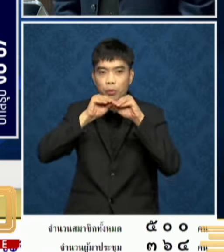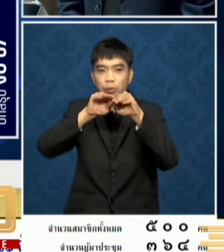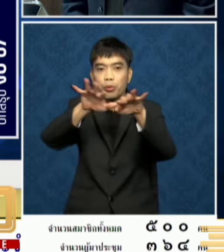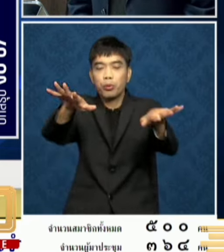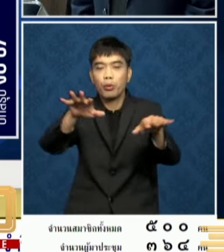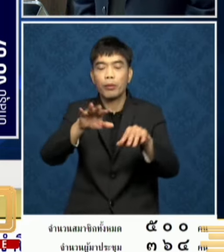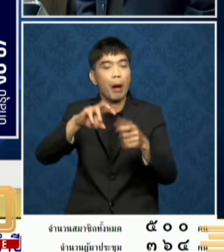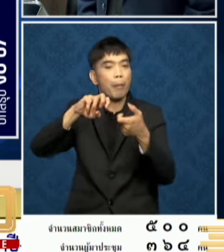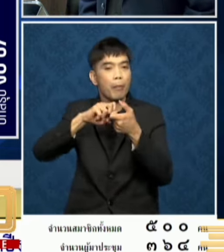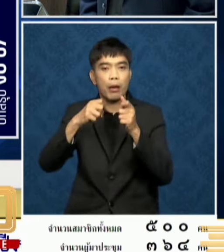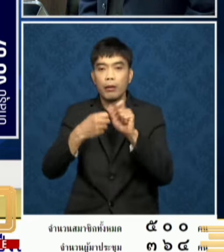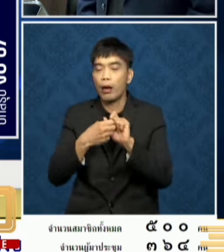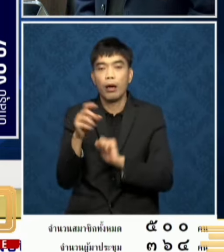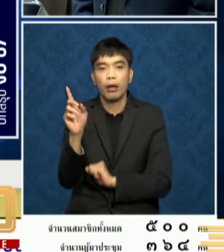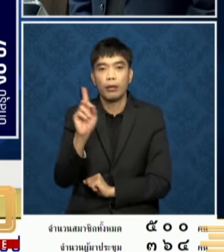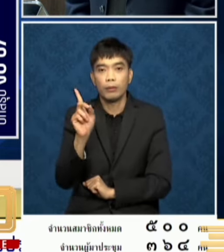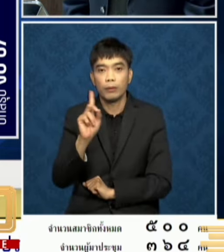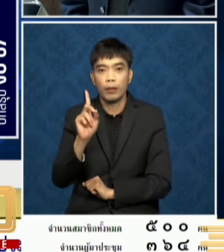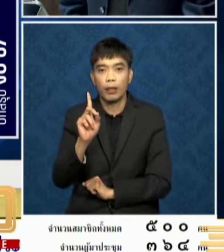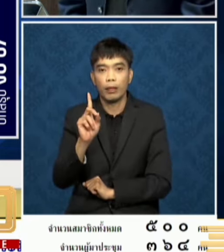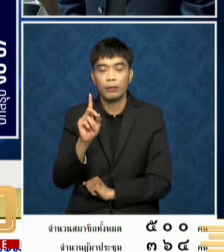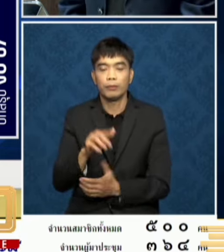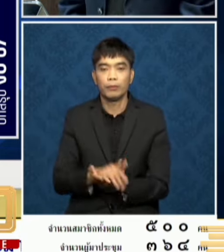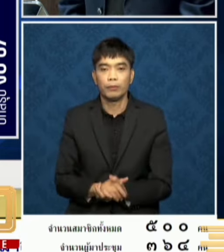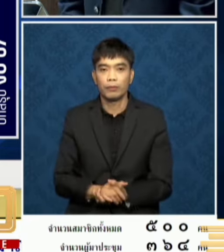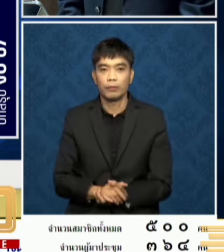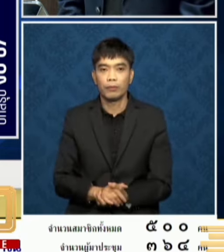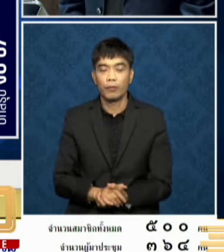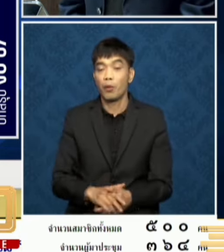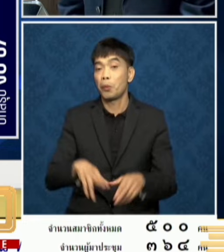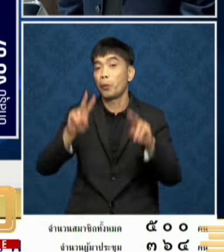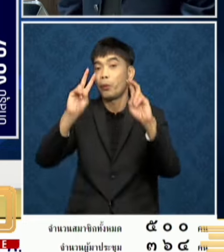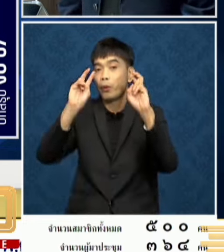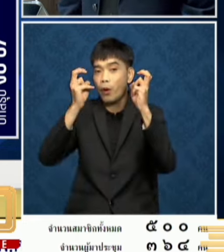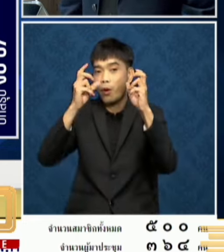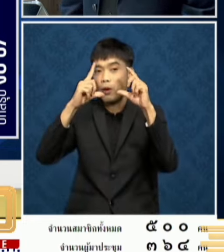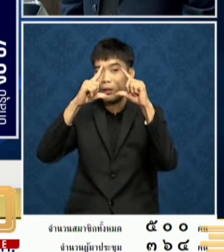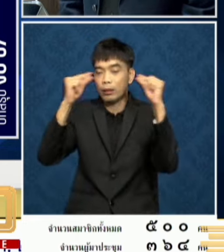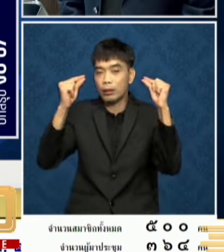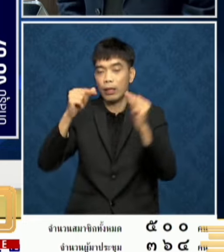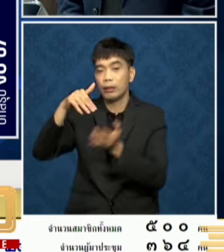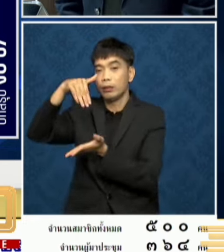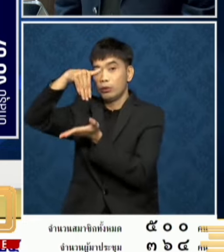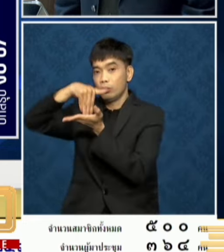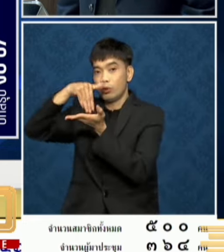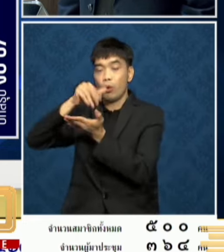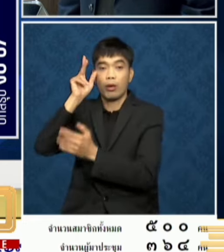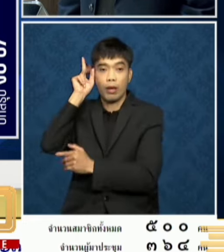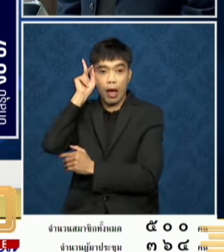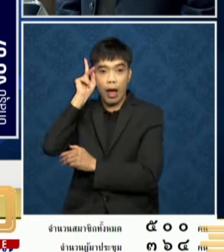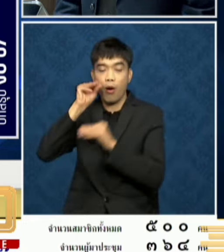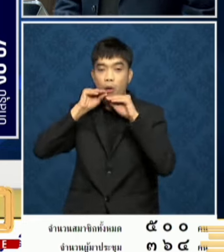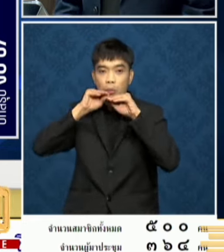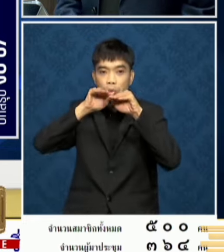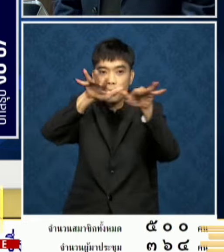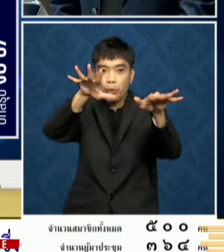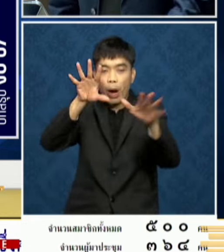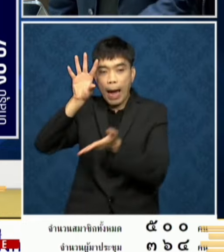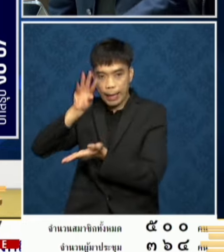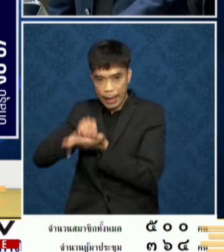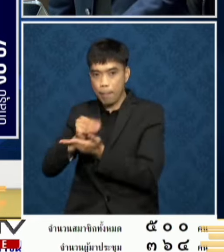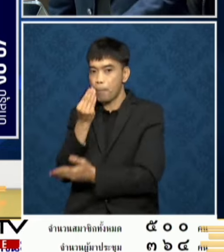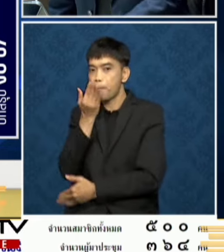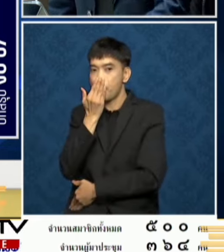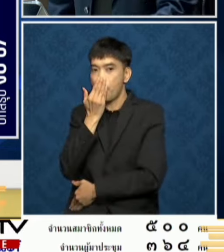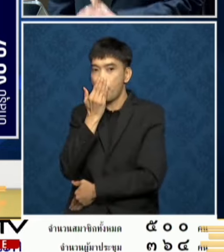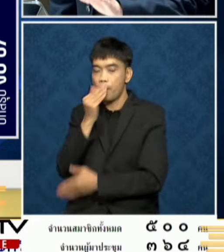ไรแต่ผมคิดว่าสิ่งที่น่าสนใจไม่แพ้กันครับคือเรื่องที่ศูนย์ต่อต้านข่าวปลอมไม่ได้เผยแพร่ครับทีนี้เรามาดู